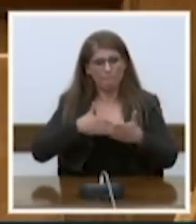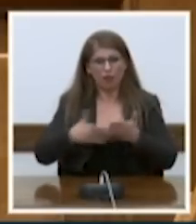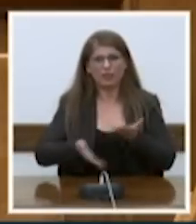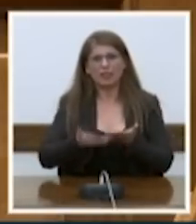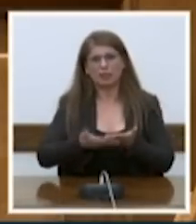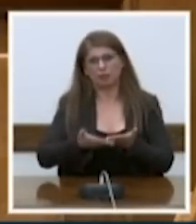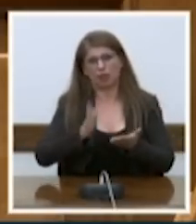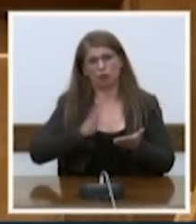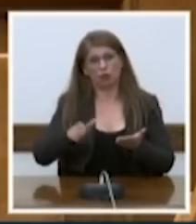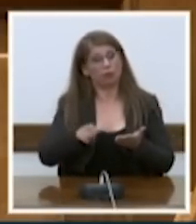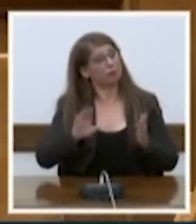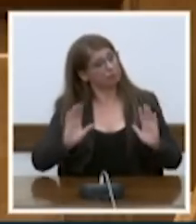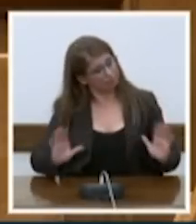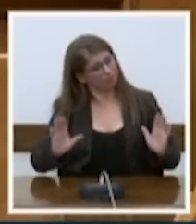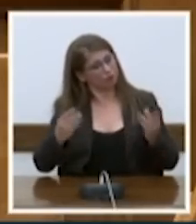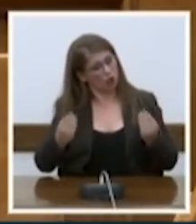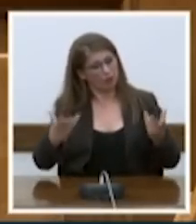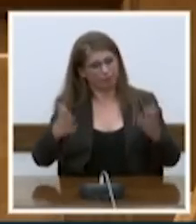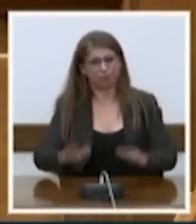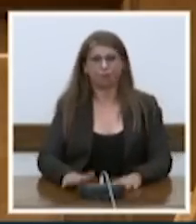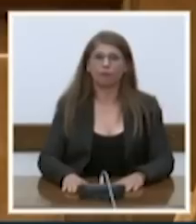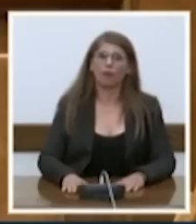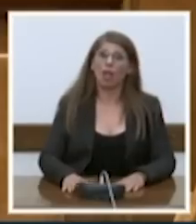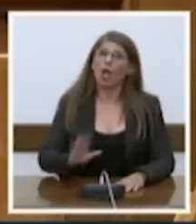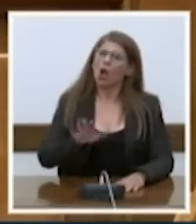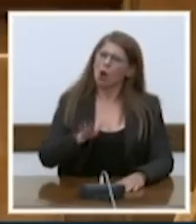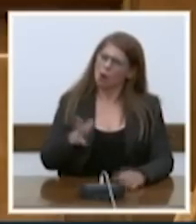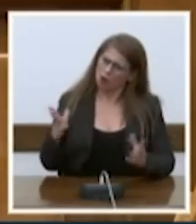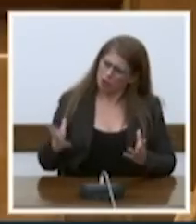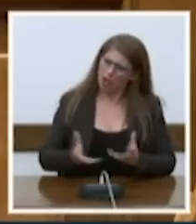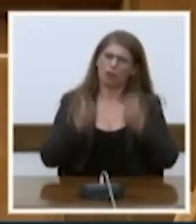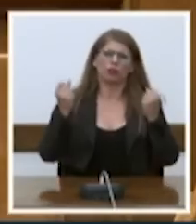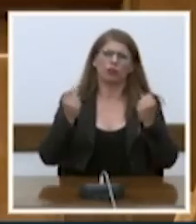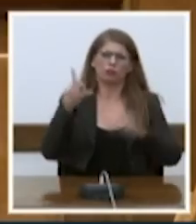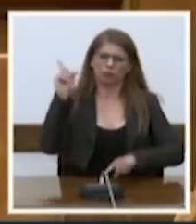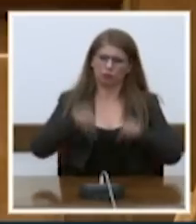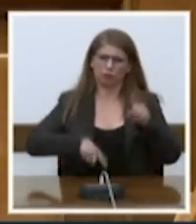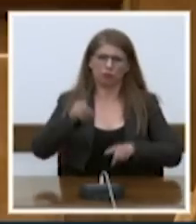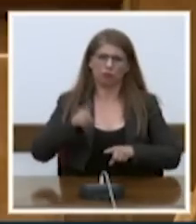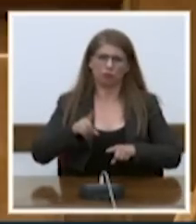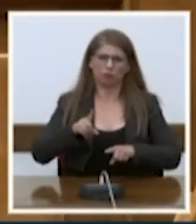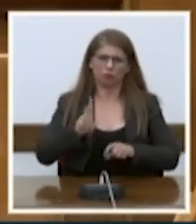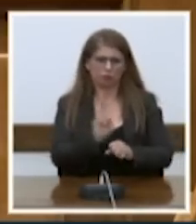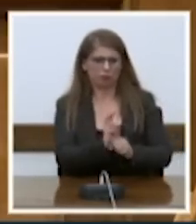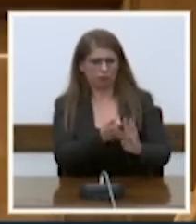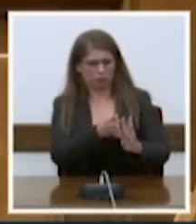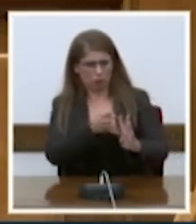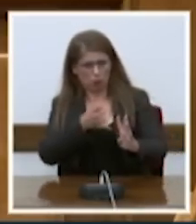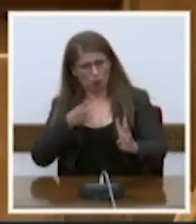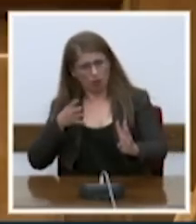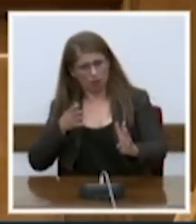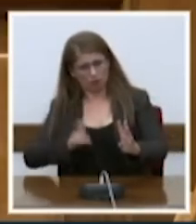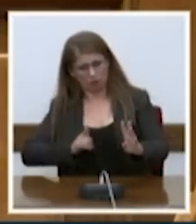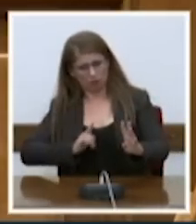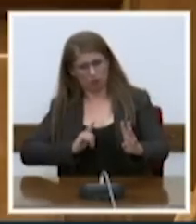πολίτη. Μάλιστα. Μπορεί να γλιτώσουμε από ορισμένες περιττές ουρές αναμονή